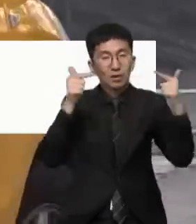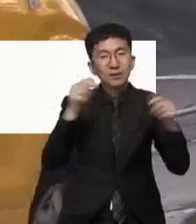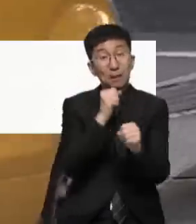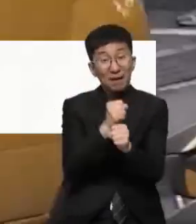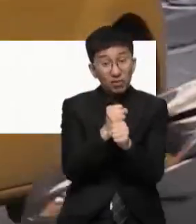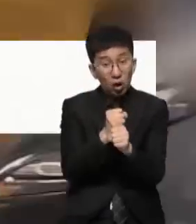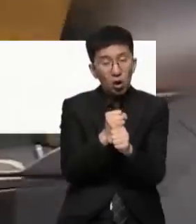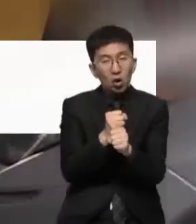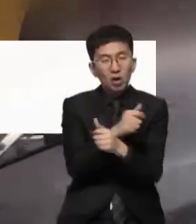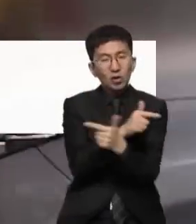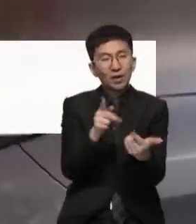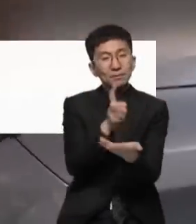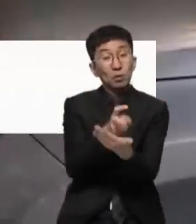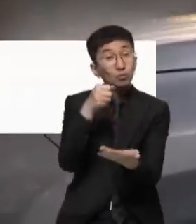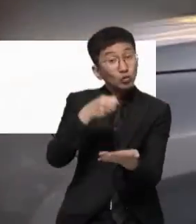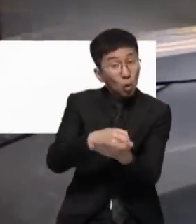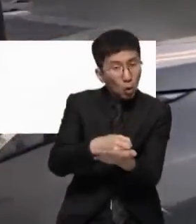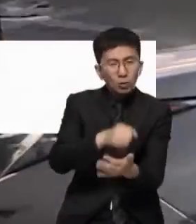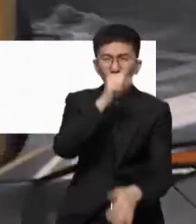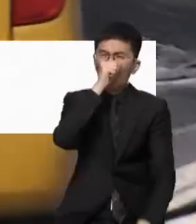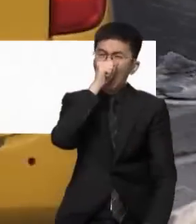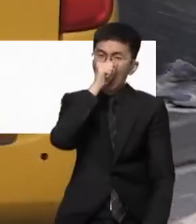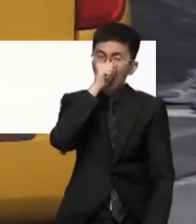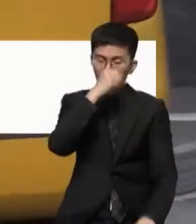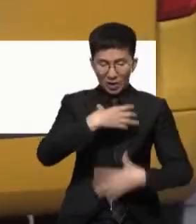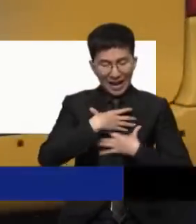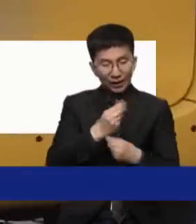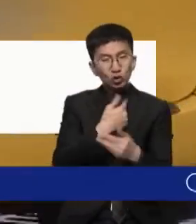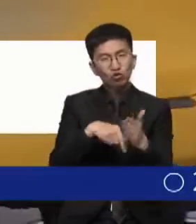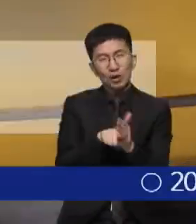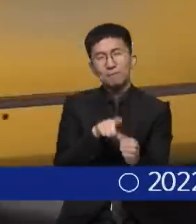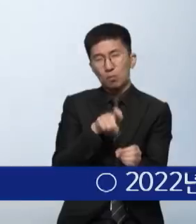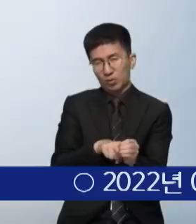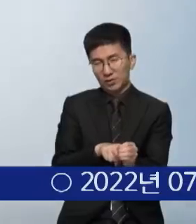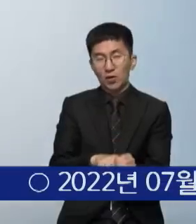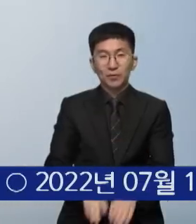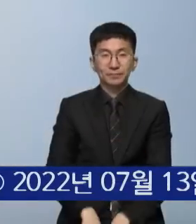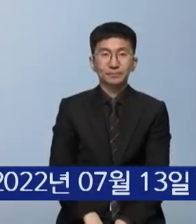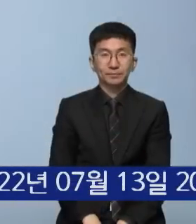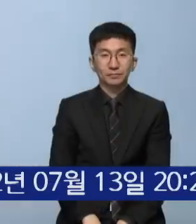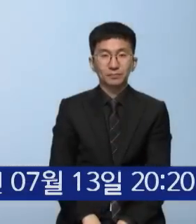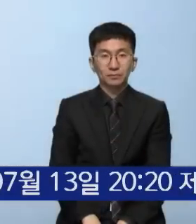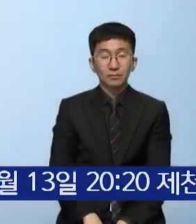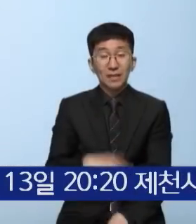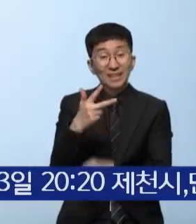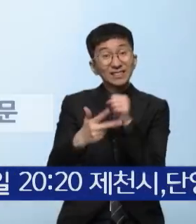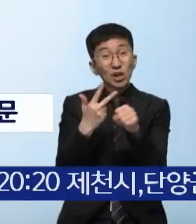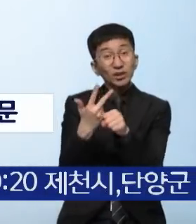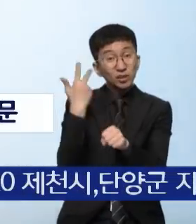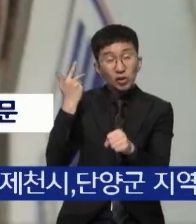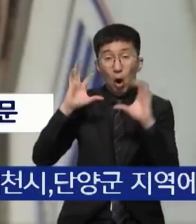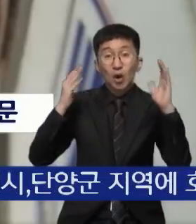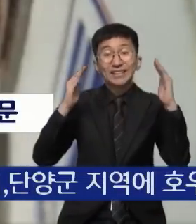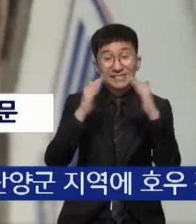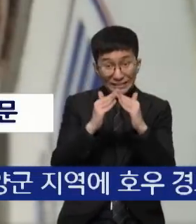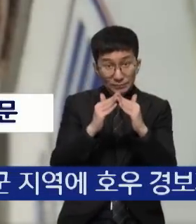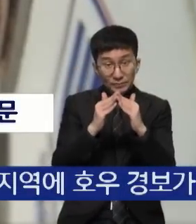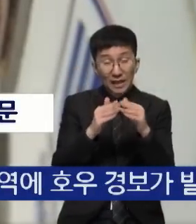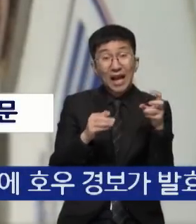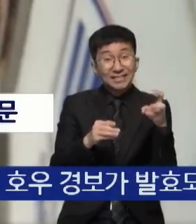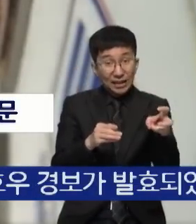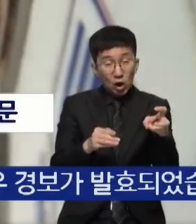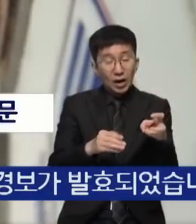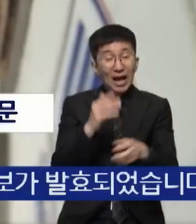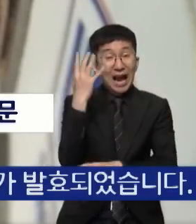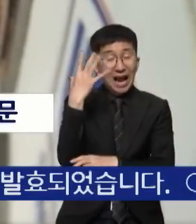강제 규정을 설정한다든지 안전성을 대폭 담보할 수 있을 것으로. 7년 전 어린이집 통학 차량의 안전